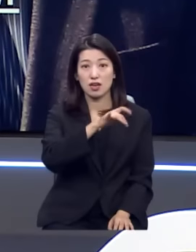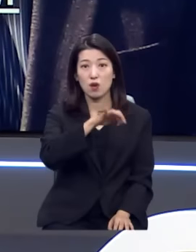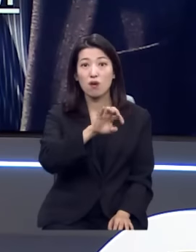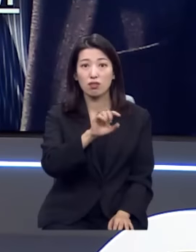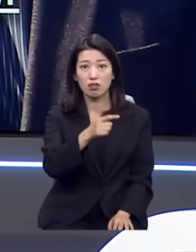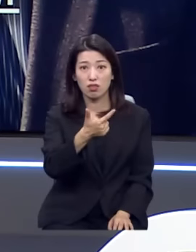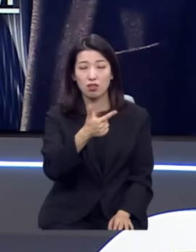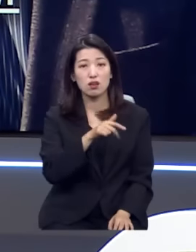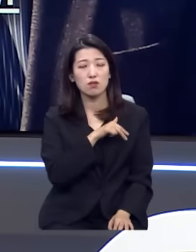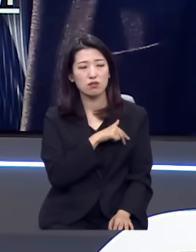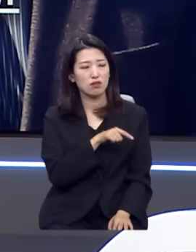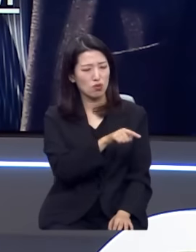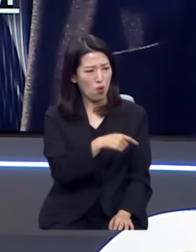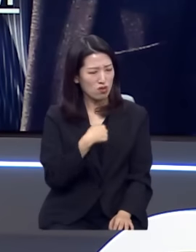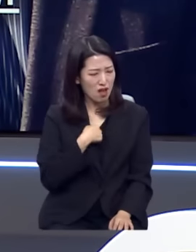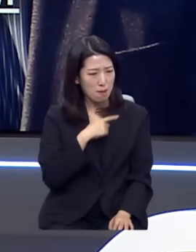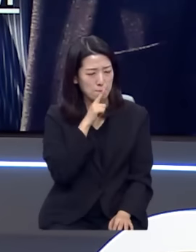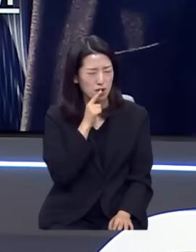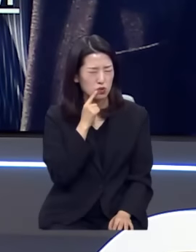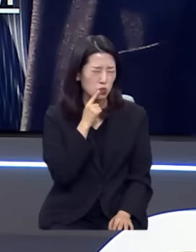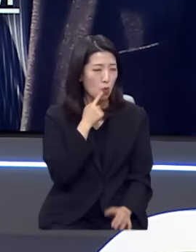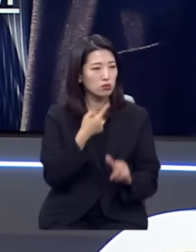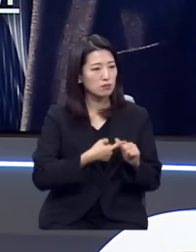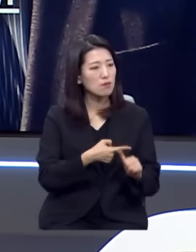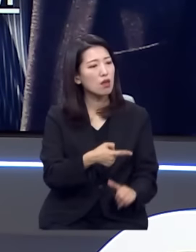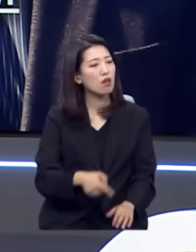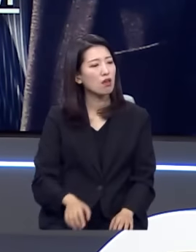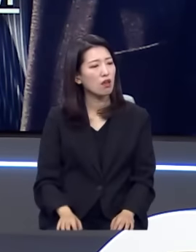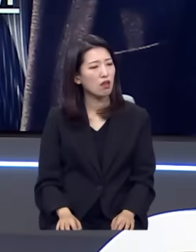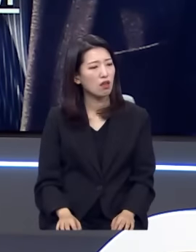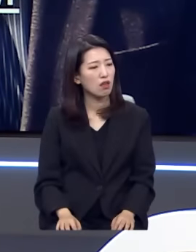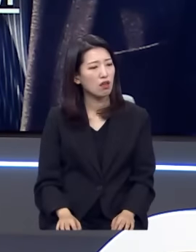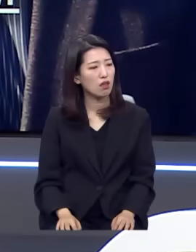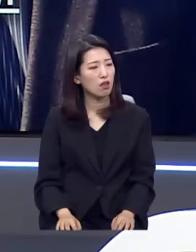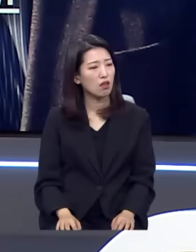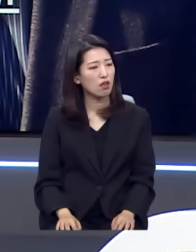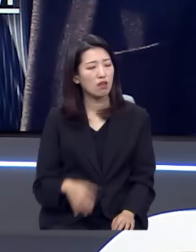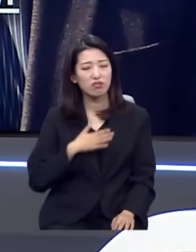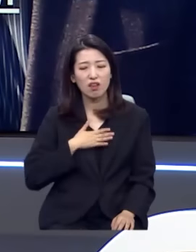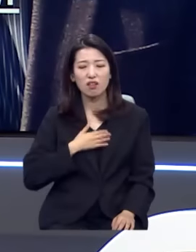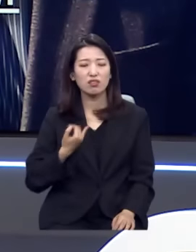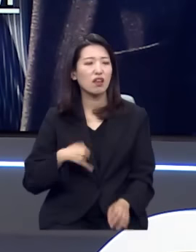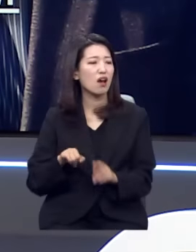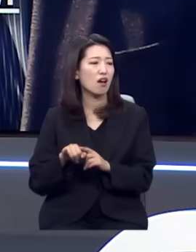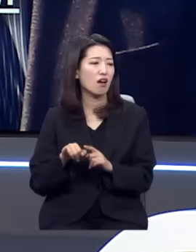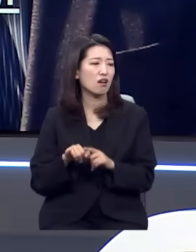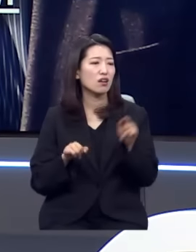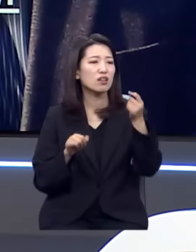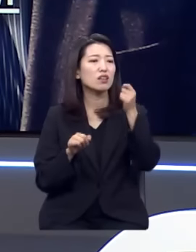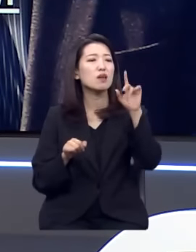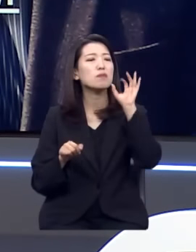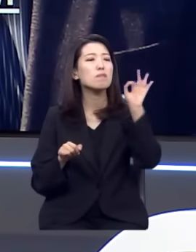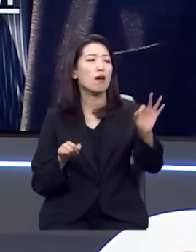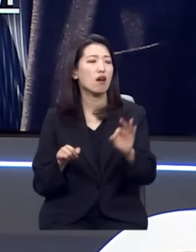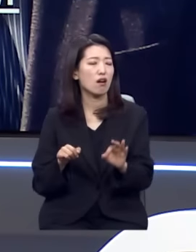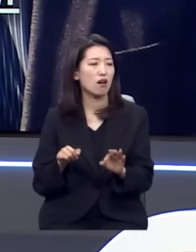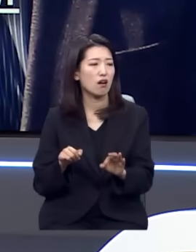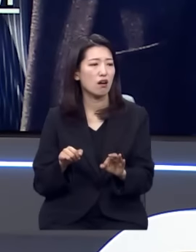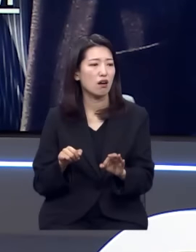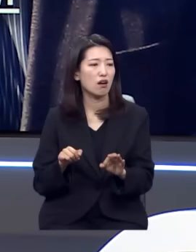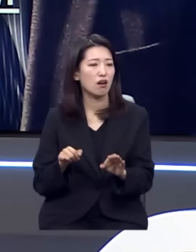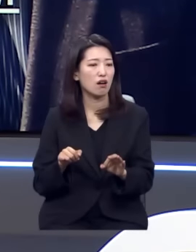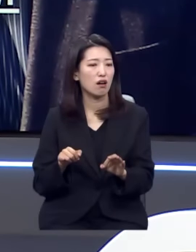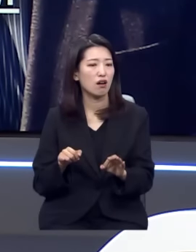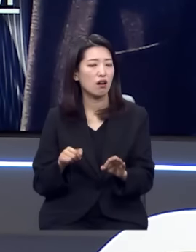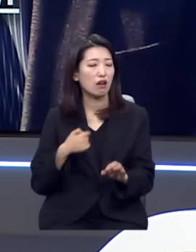나한테 어떻게 그렇게 심한 말을 할 수 있냐 내 딸이 TV 보다가 아빠 감옥 가는 거야 그러면서 울더라 내가 용서하지 않겠다 김재현